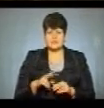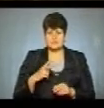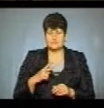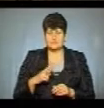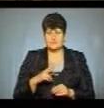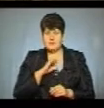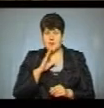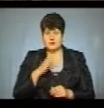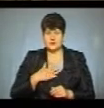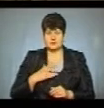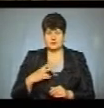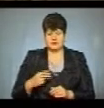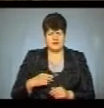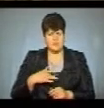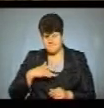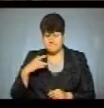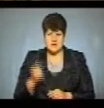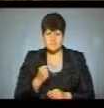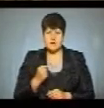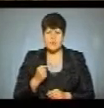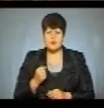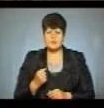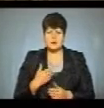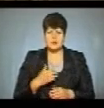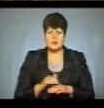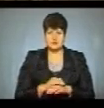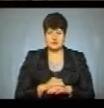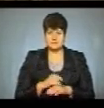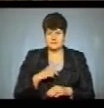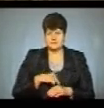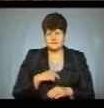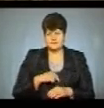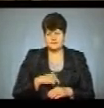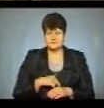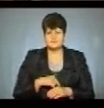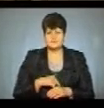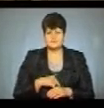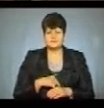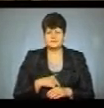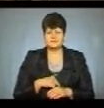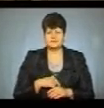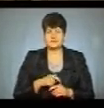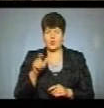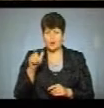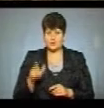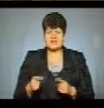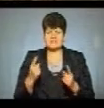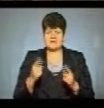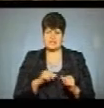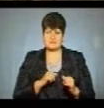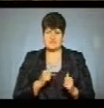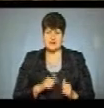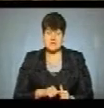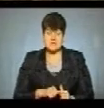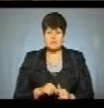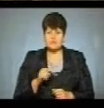що вона була дуже принциповою, мала дуже добру харизму, така людина з великим серцем. Але в той час